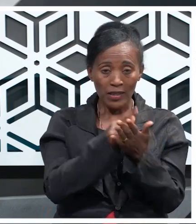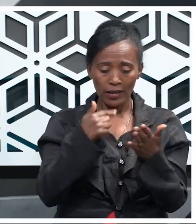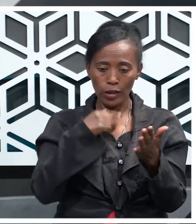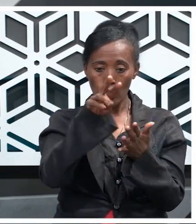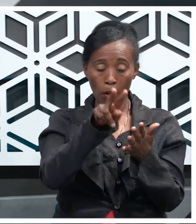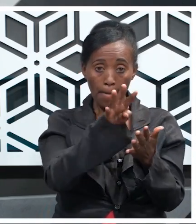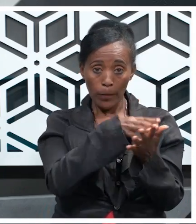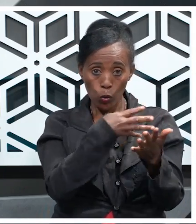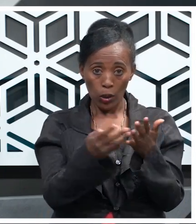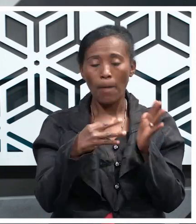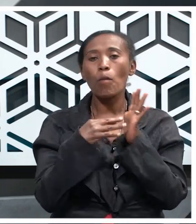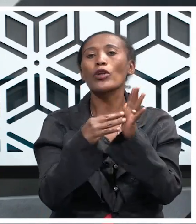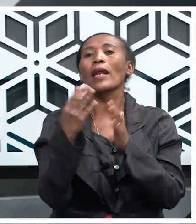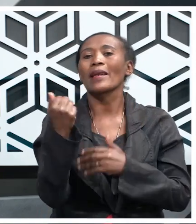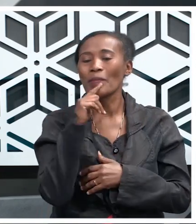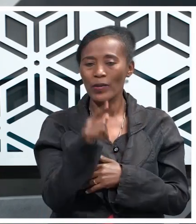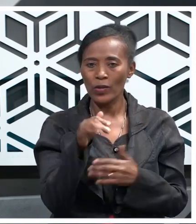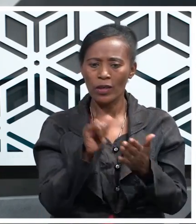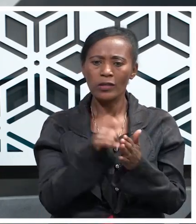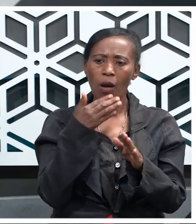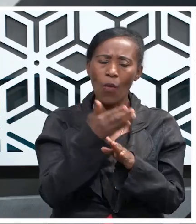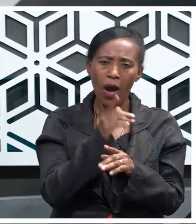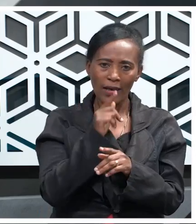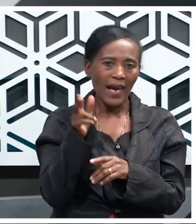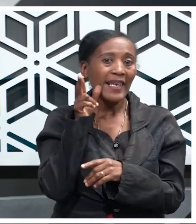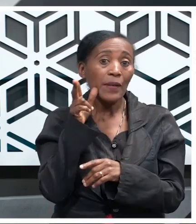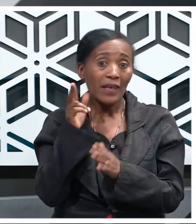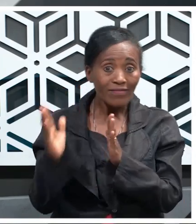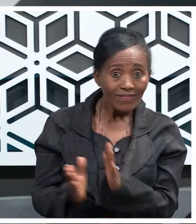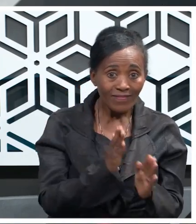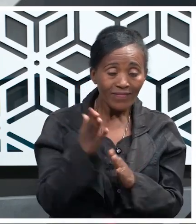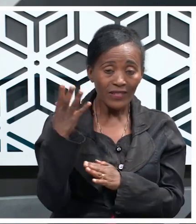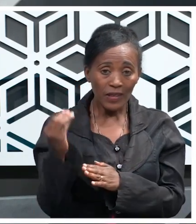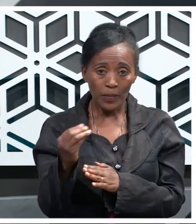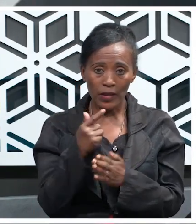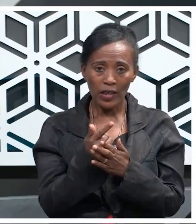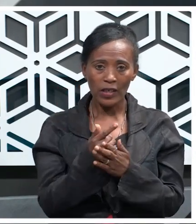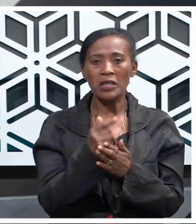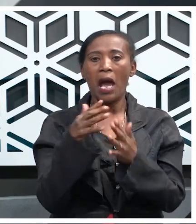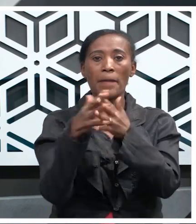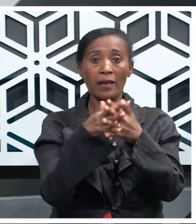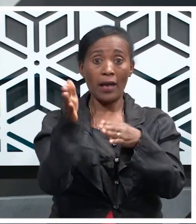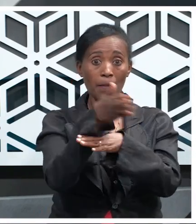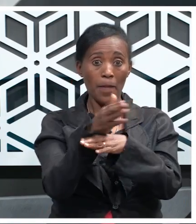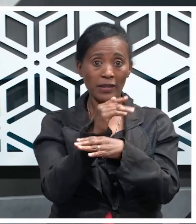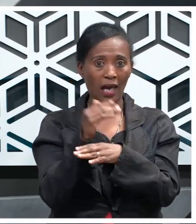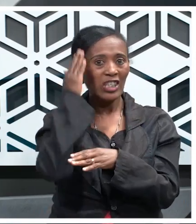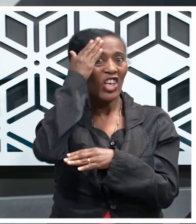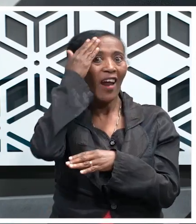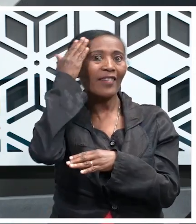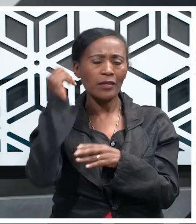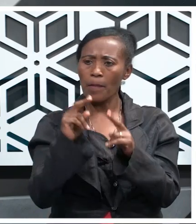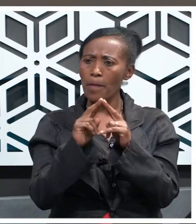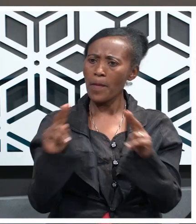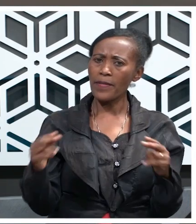የሰራው የኔ ፕሮግራም ላይ አዘጋጁም ሞዴልም ነበርኩኝ። እና ከዛ ነርግ በደሞ ሲያዘጋጁ ዩኤስ ኤምባሲ የተዘጋጁ ላይ ሸራተን